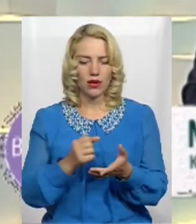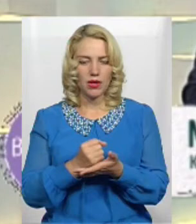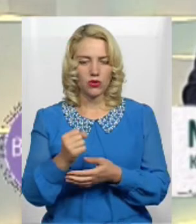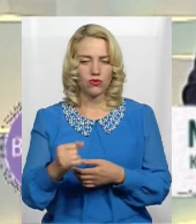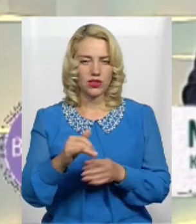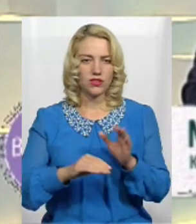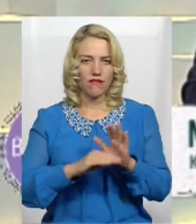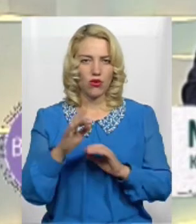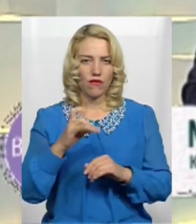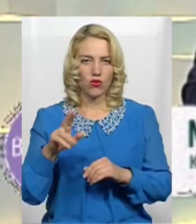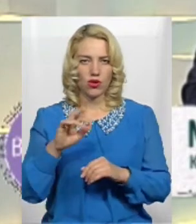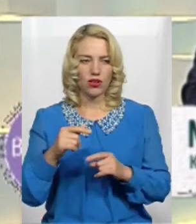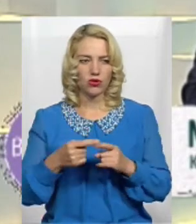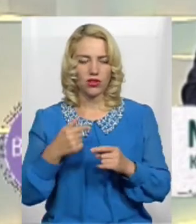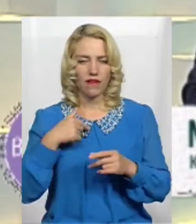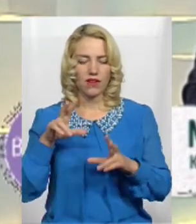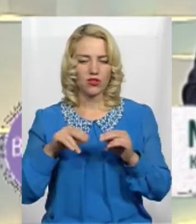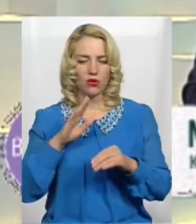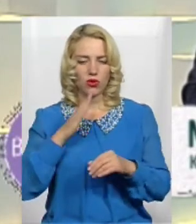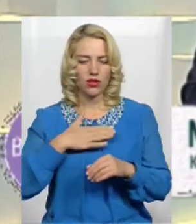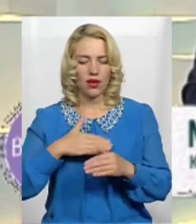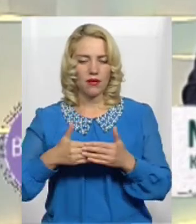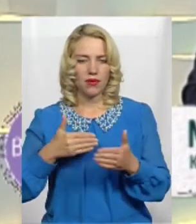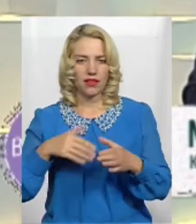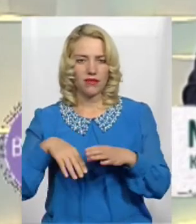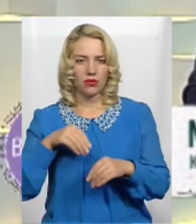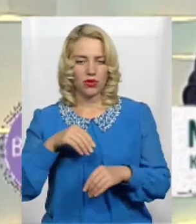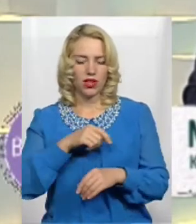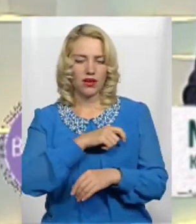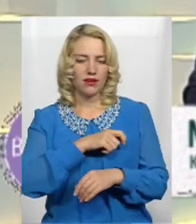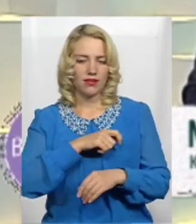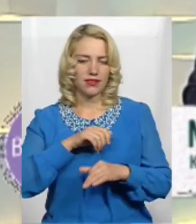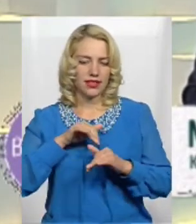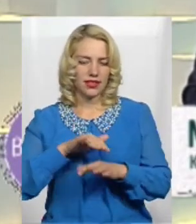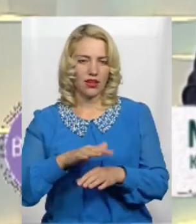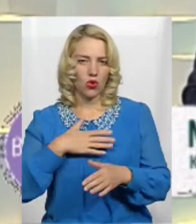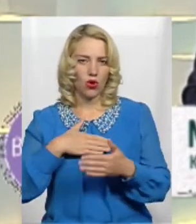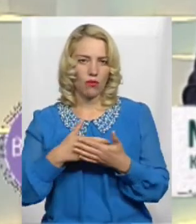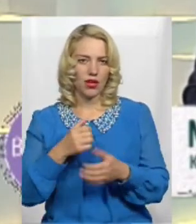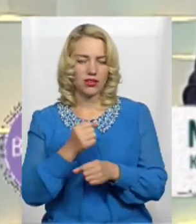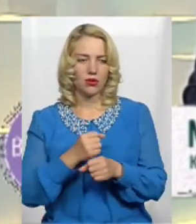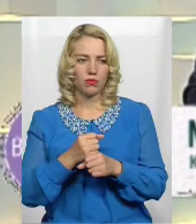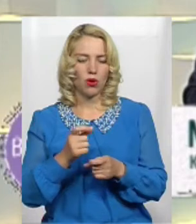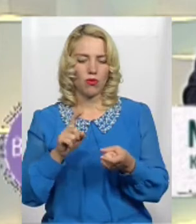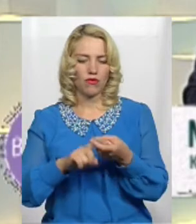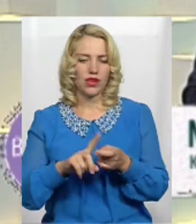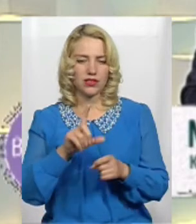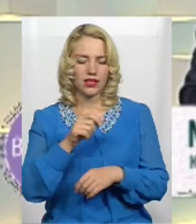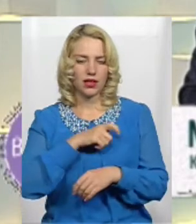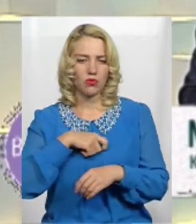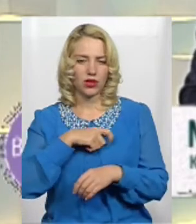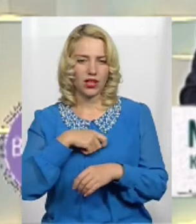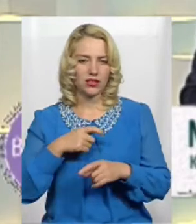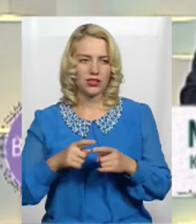я вважаю, що та діяльність моя, особливо на громадській роботі, пов'язана із депутатською діяльністю різних